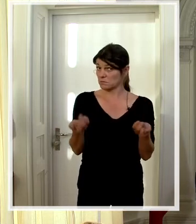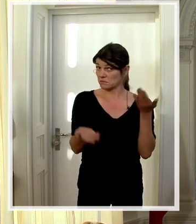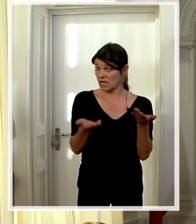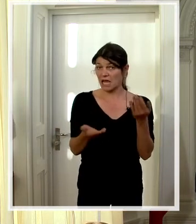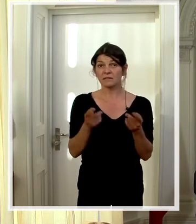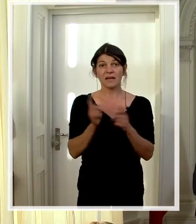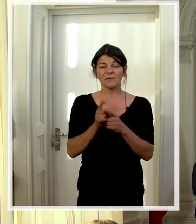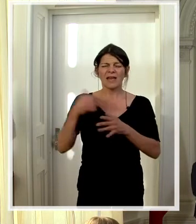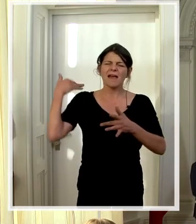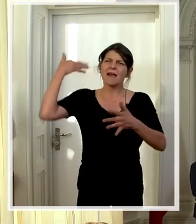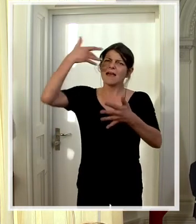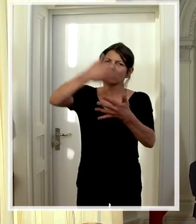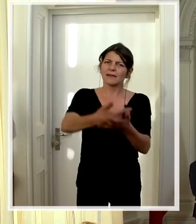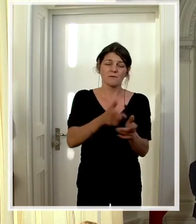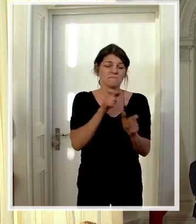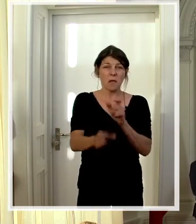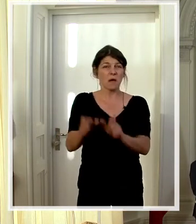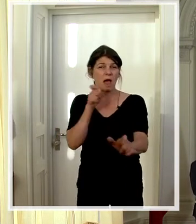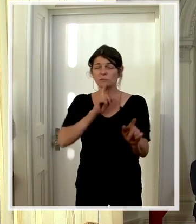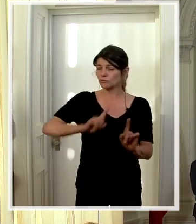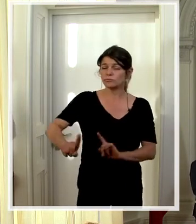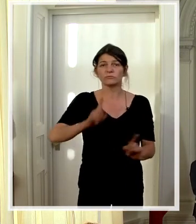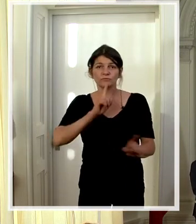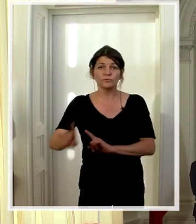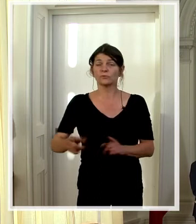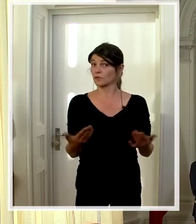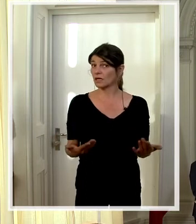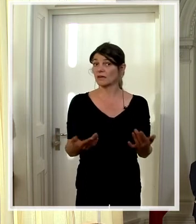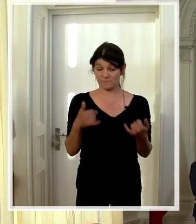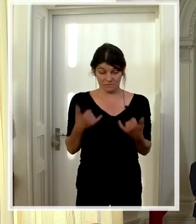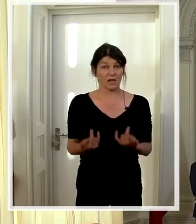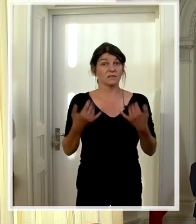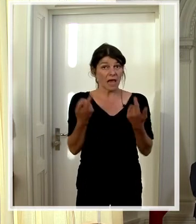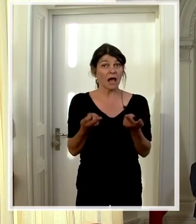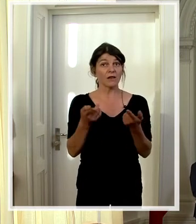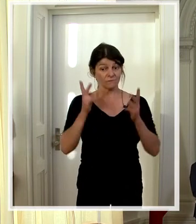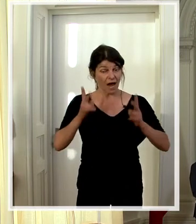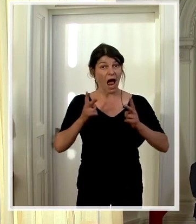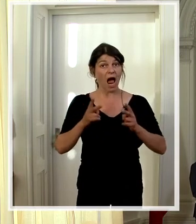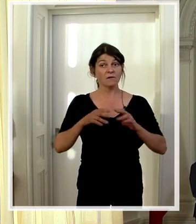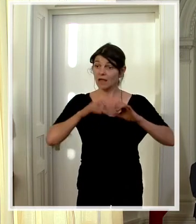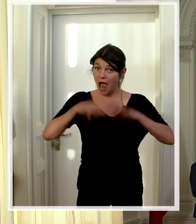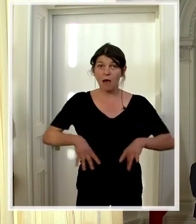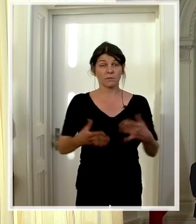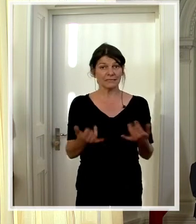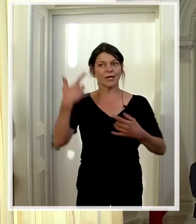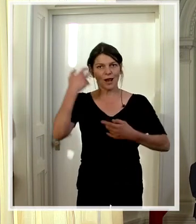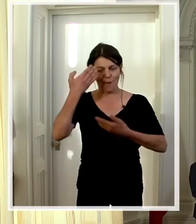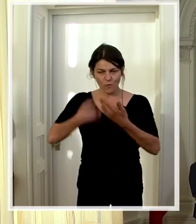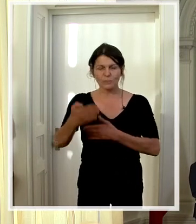die jahrzehntelange Blockade, der jahrzehntelange Blockademodus dann quasi aufgeweicht wird, dass nur noch die